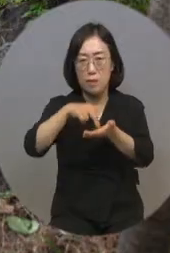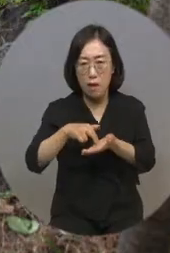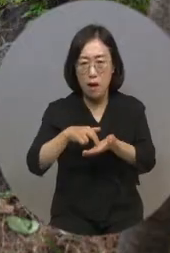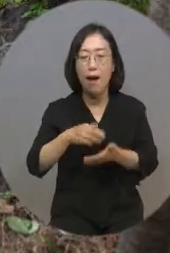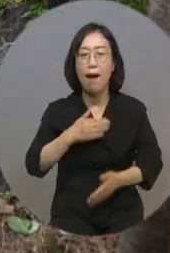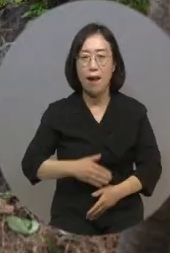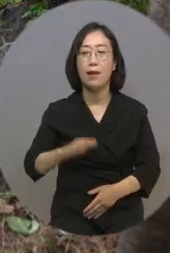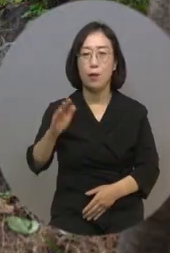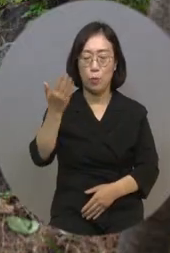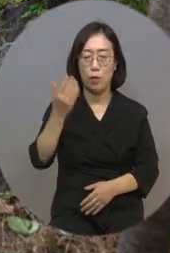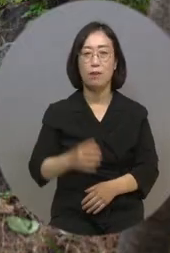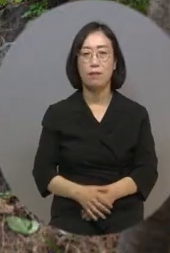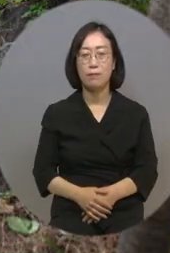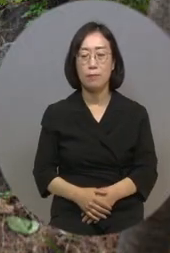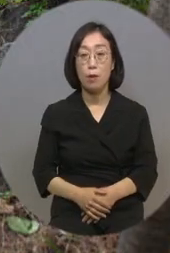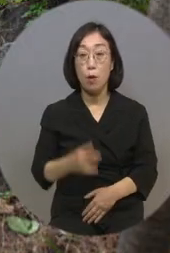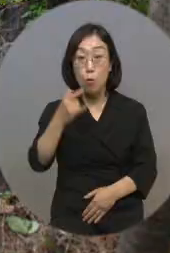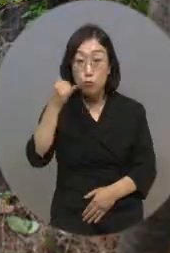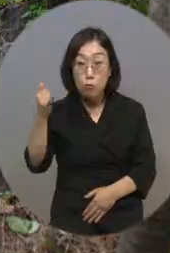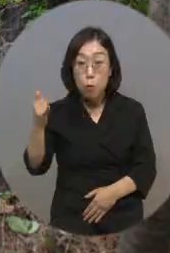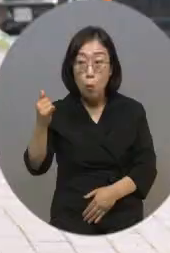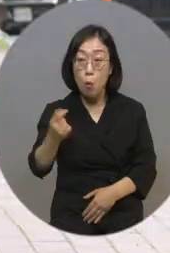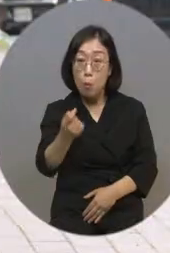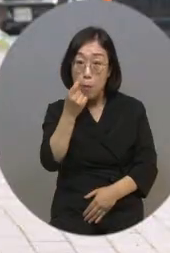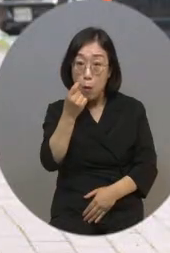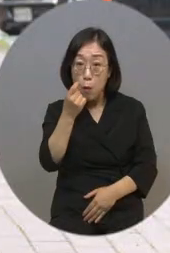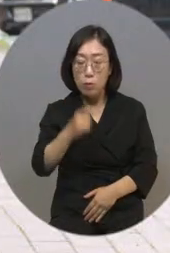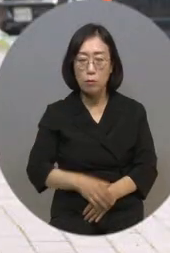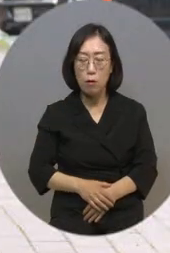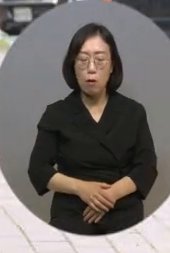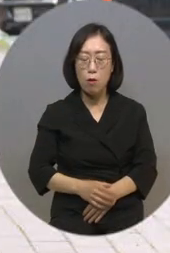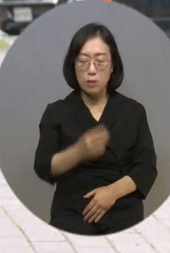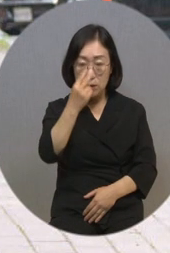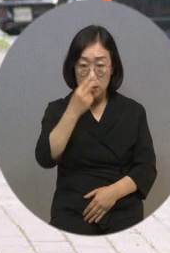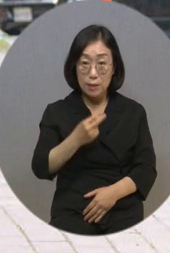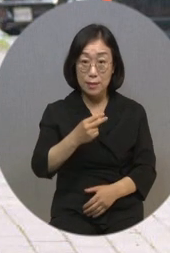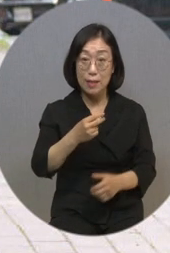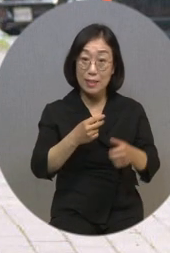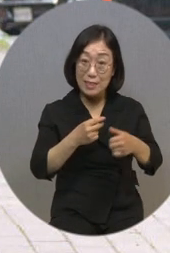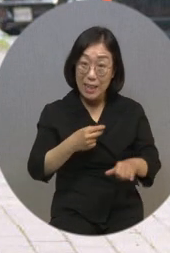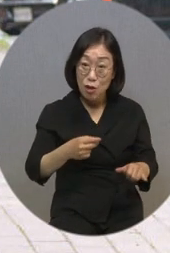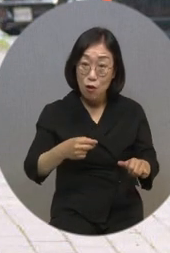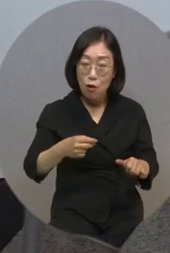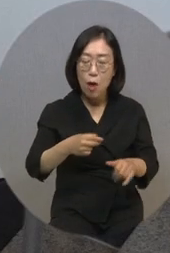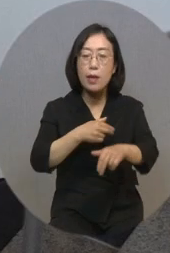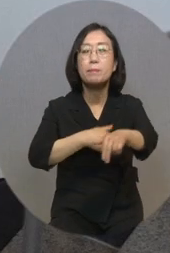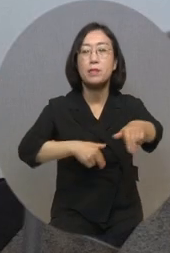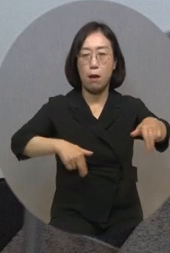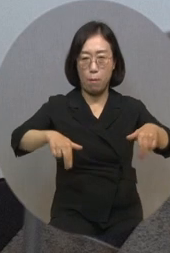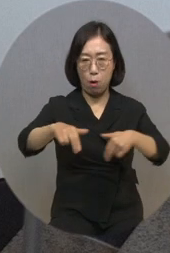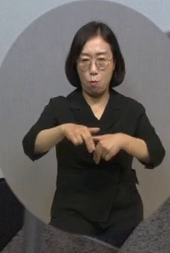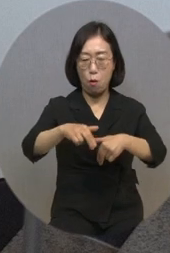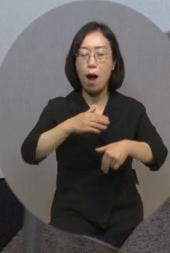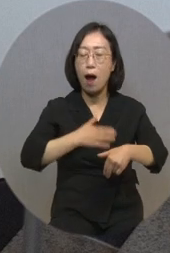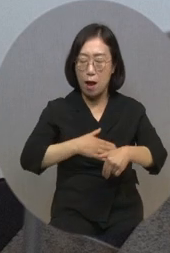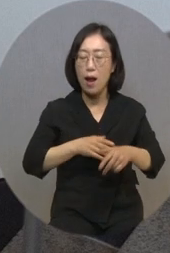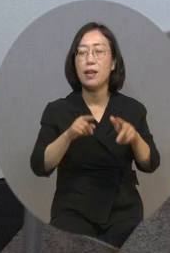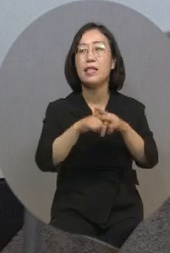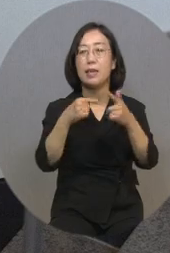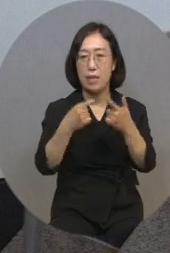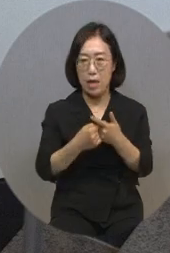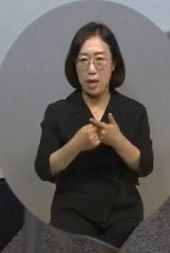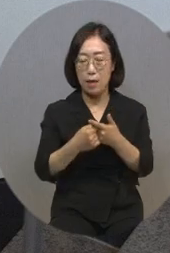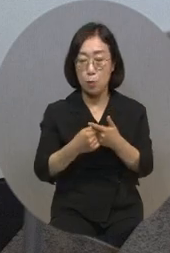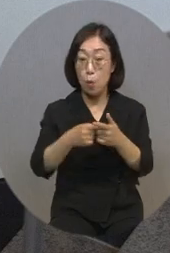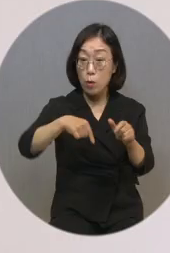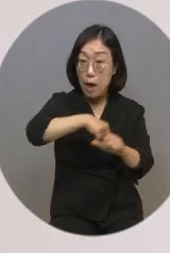알겠더라고요. 부모 보행 교육을 통해 시각장애 자녀의 입장을 생각해보며 가정에서도 독립보행의 눈높이